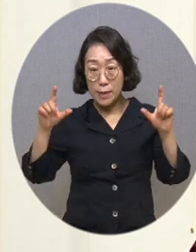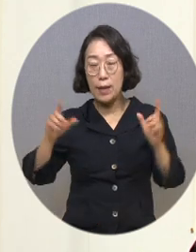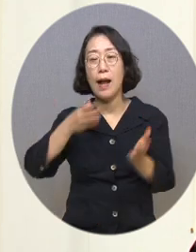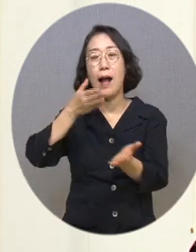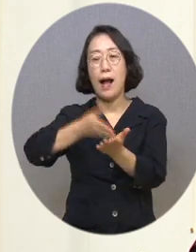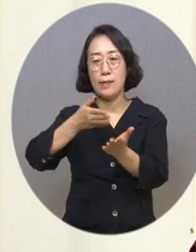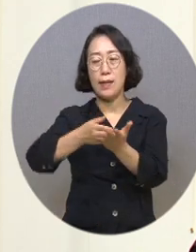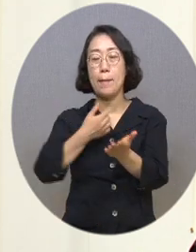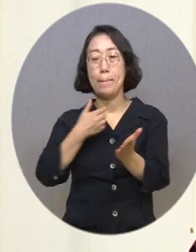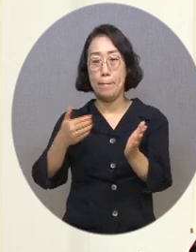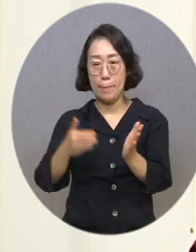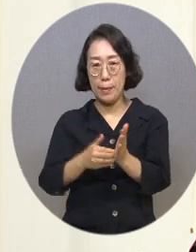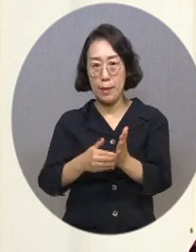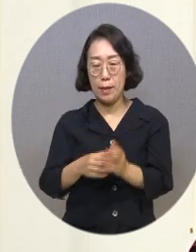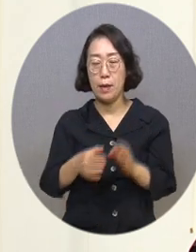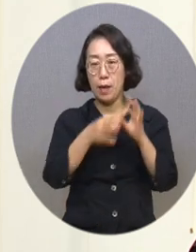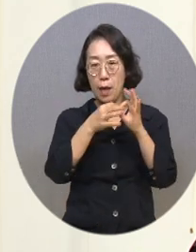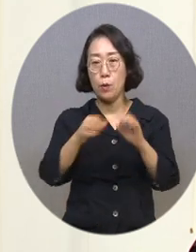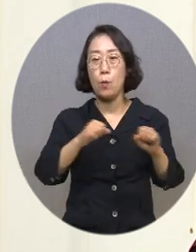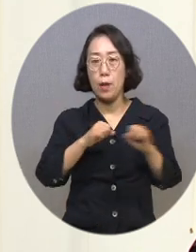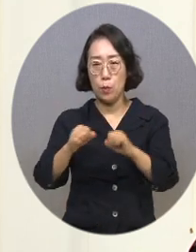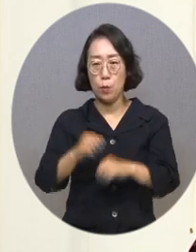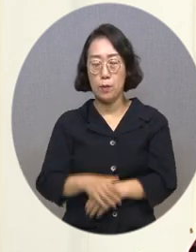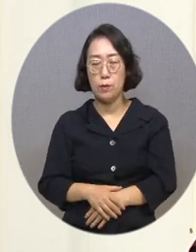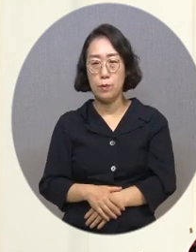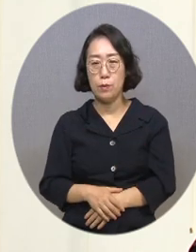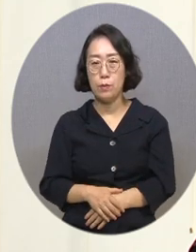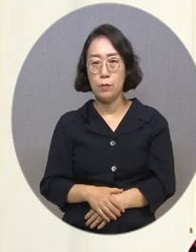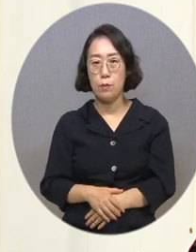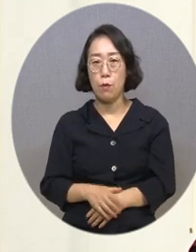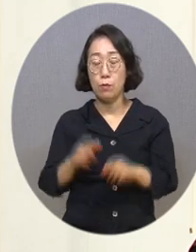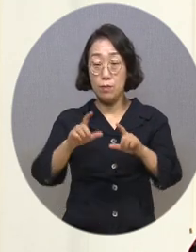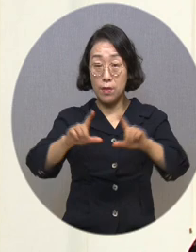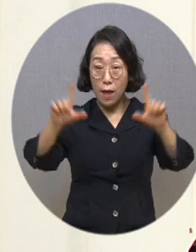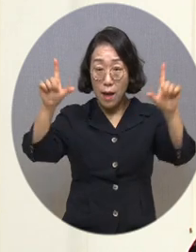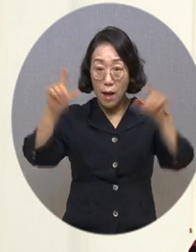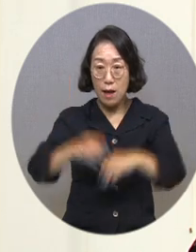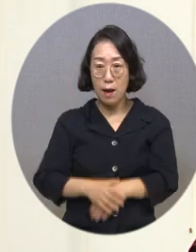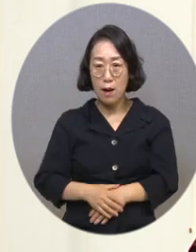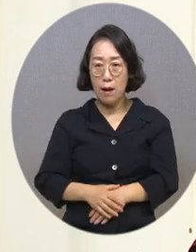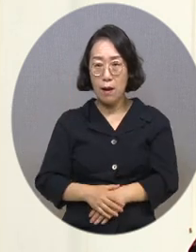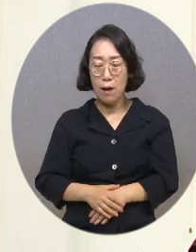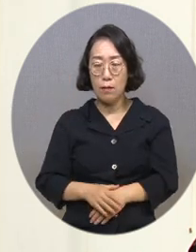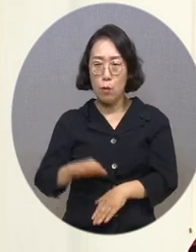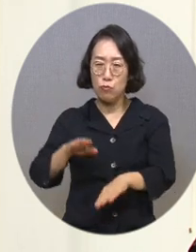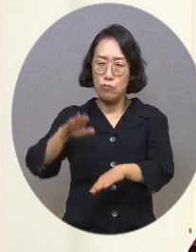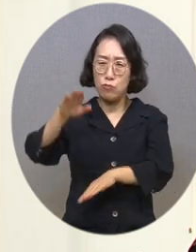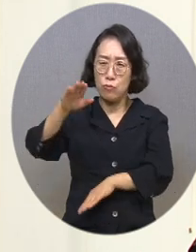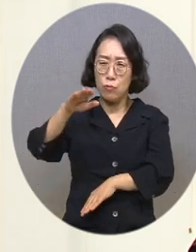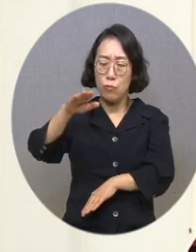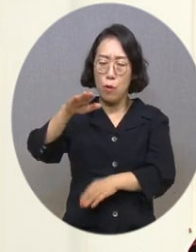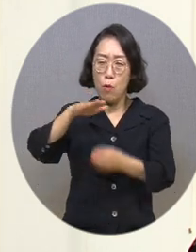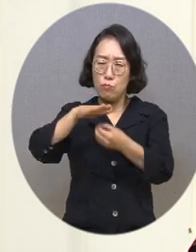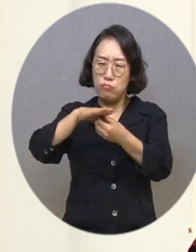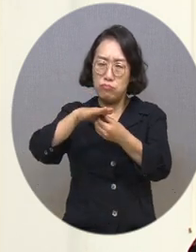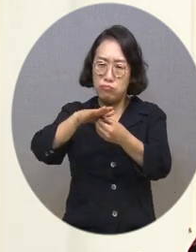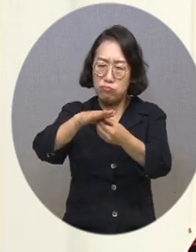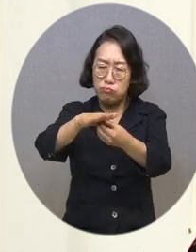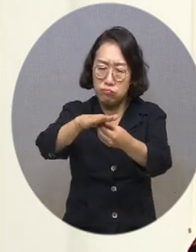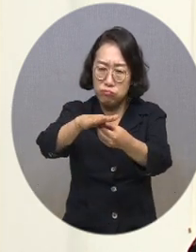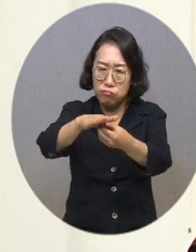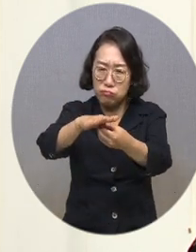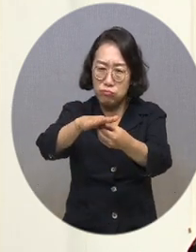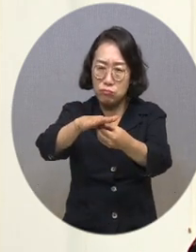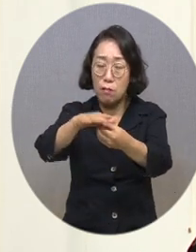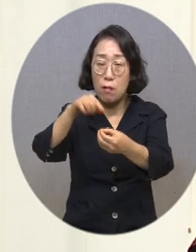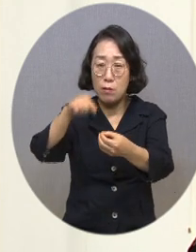그래서 그 강사 활동을 계속 하면서 어느 순간 이 정체되는 어떤 인생에서 터닝포인트가 생겼다라고 해야